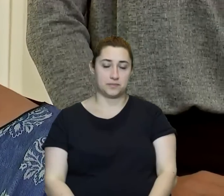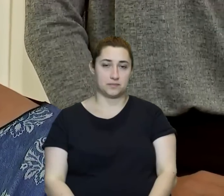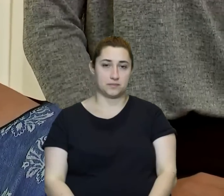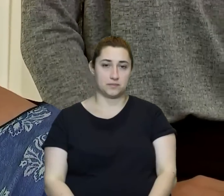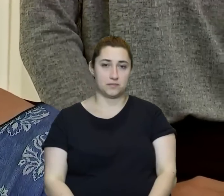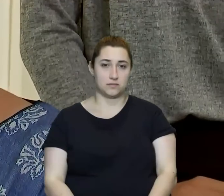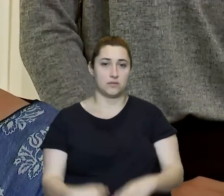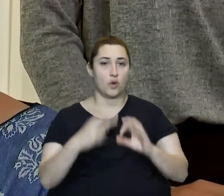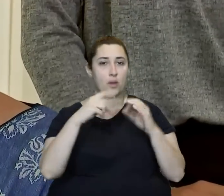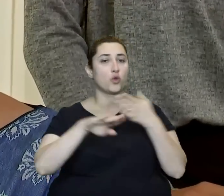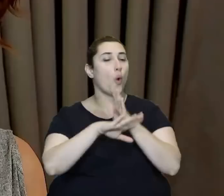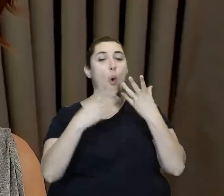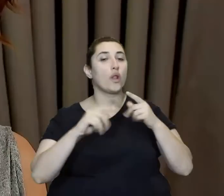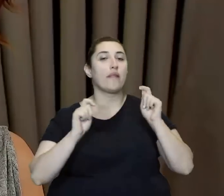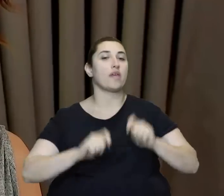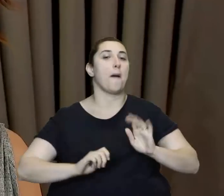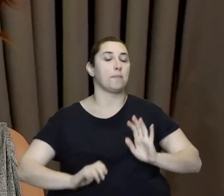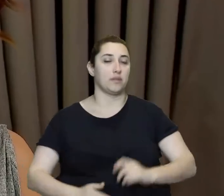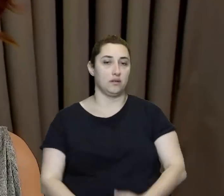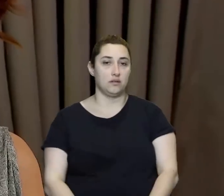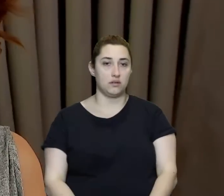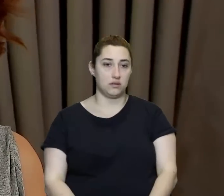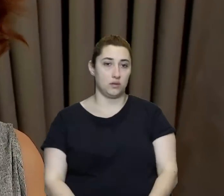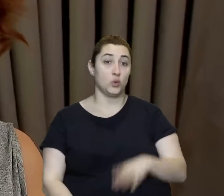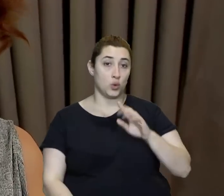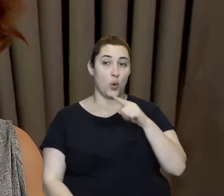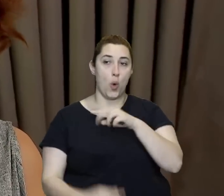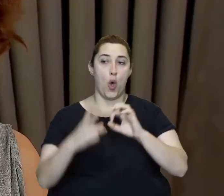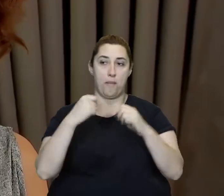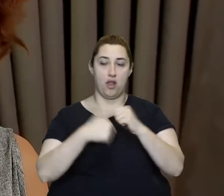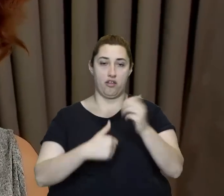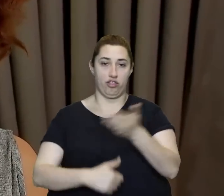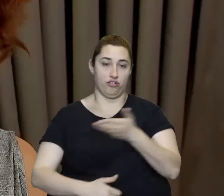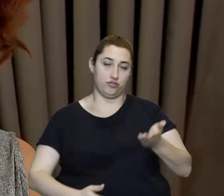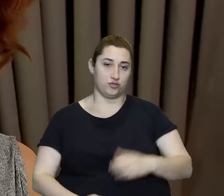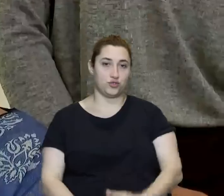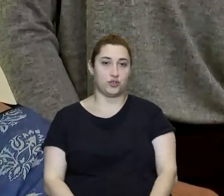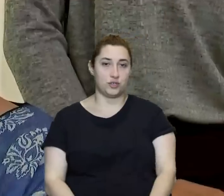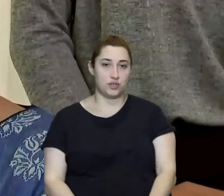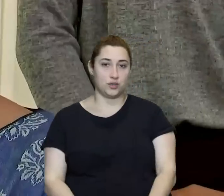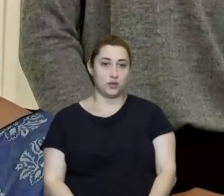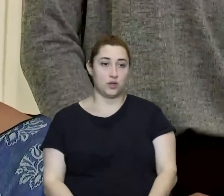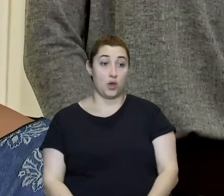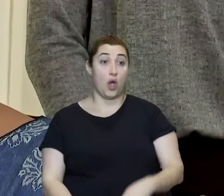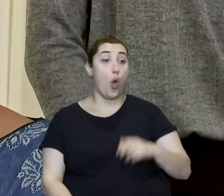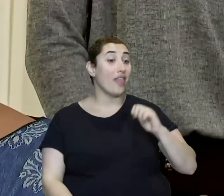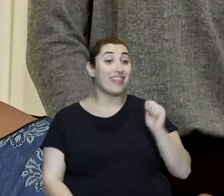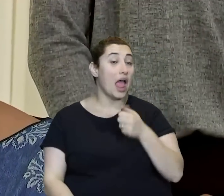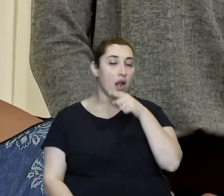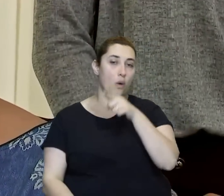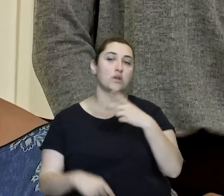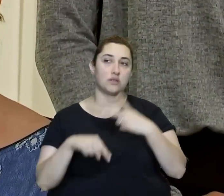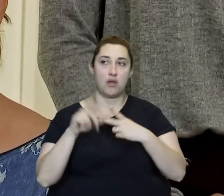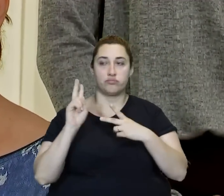irkildi. Ömer doğru olanı yaptı. Sonuçta o Ömer'in karısı. Öncelik tabii ki onda